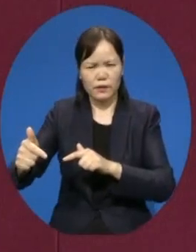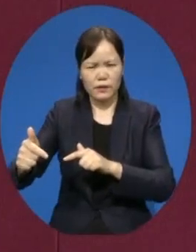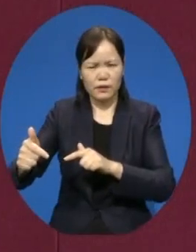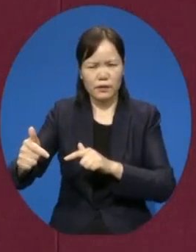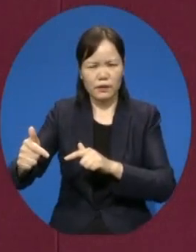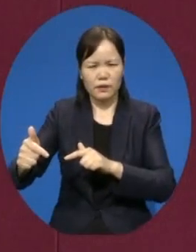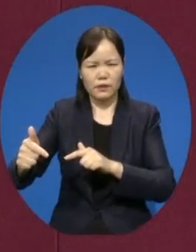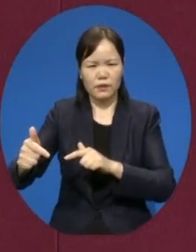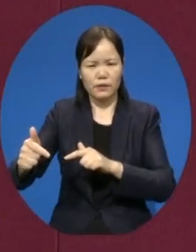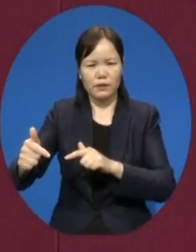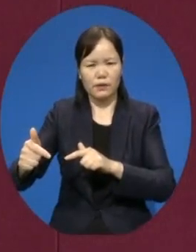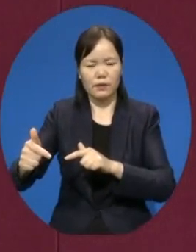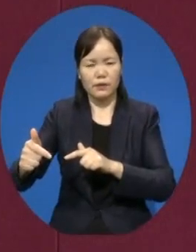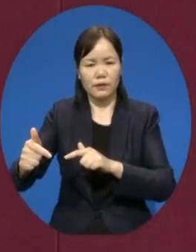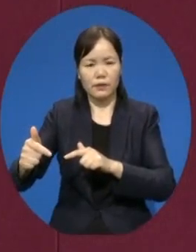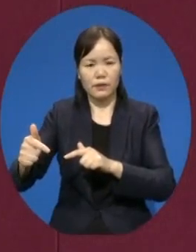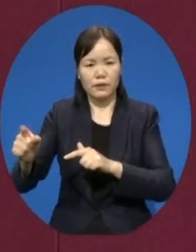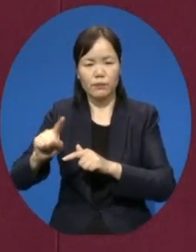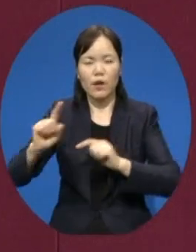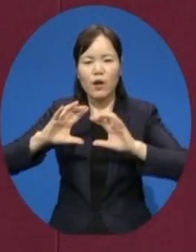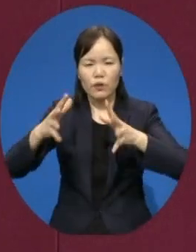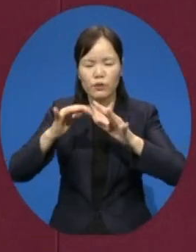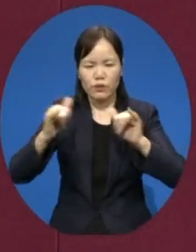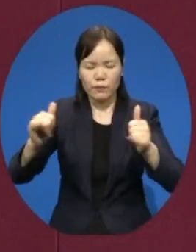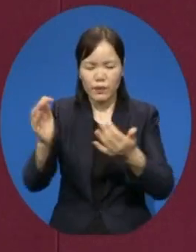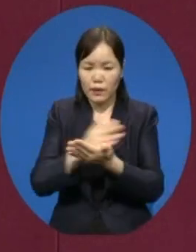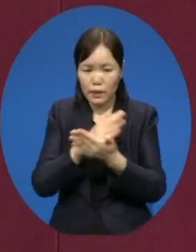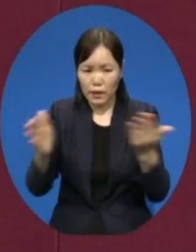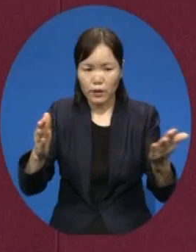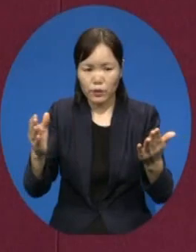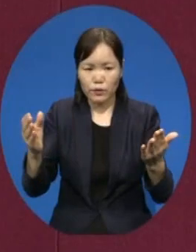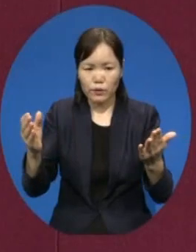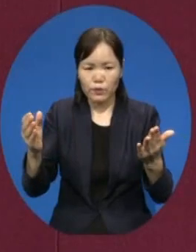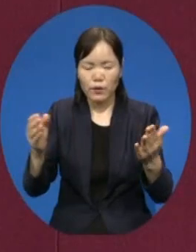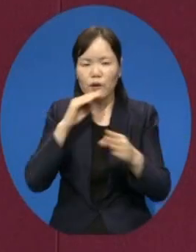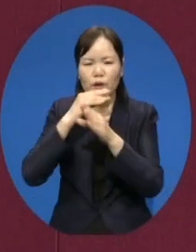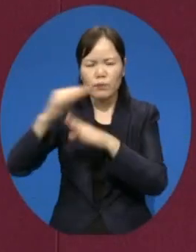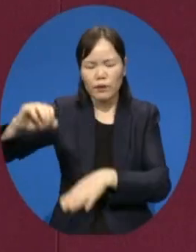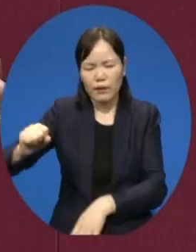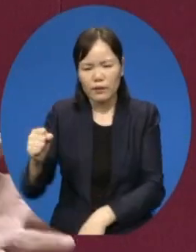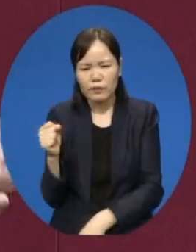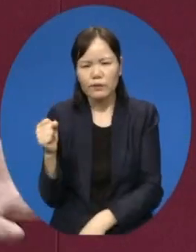위한 국민 편가르기 대북 대중 굴종 해결은